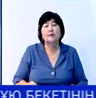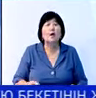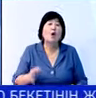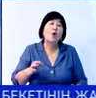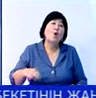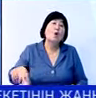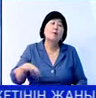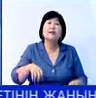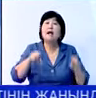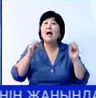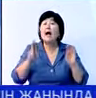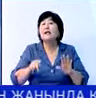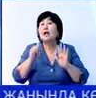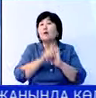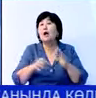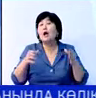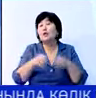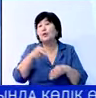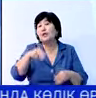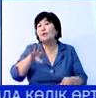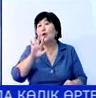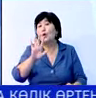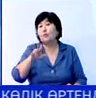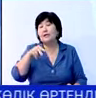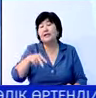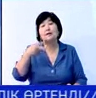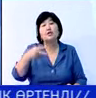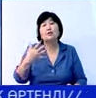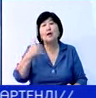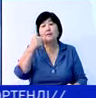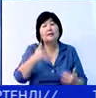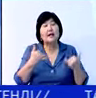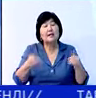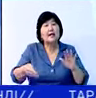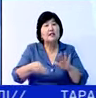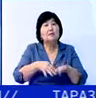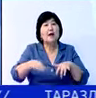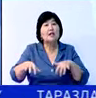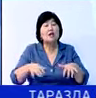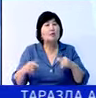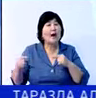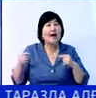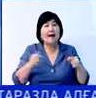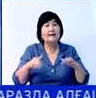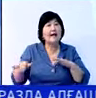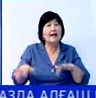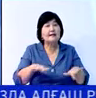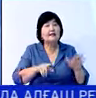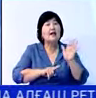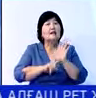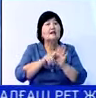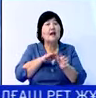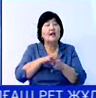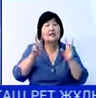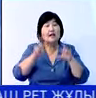Облыс бойынша арнайы мониторингтік топ 2015-2025 жылдарға арналған сыбайлас жемқорлыққа қарсы стратегияның іске асырылуын